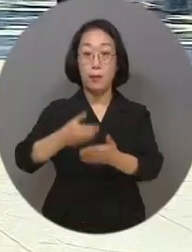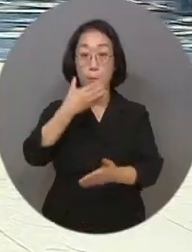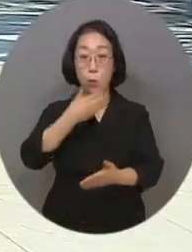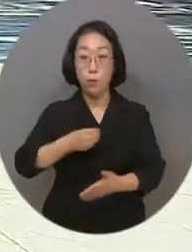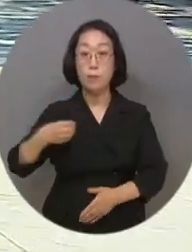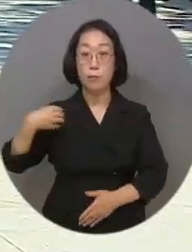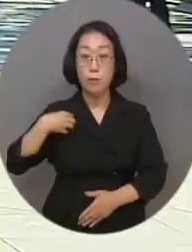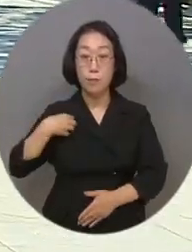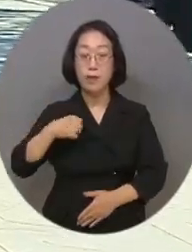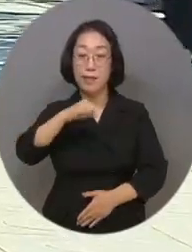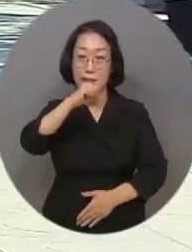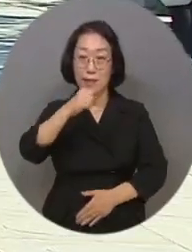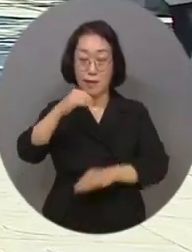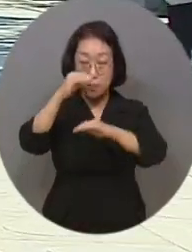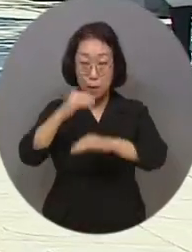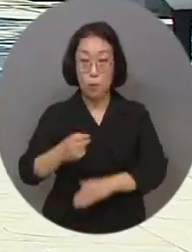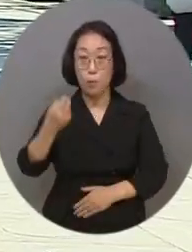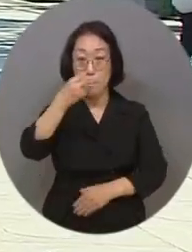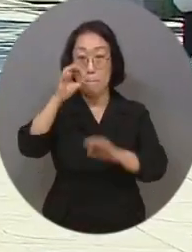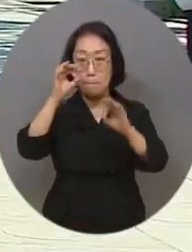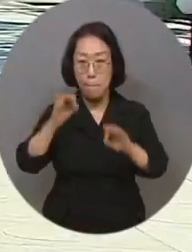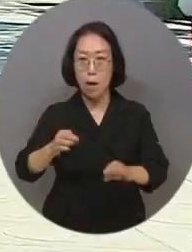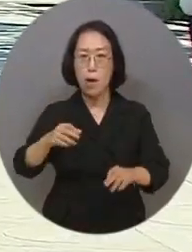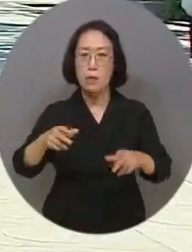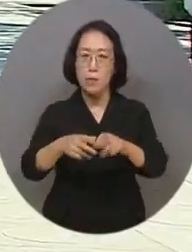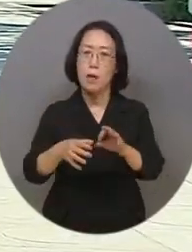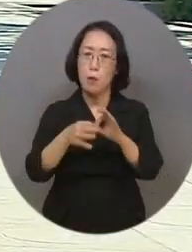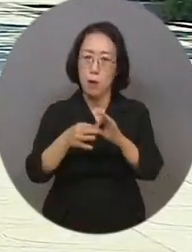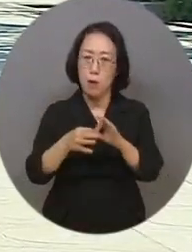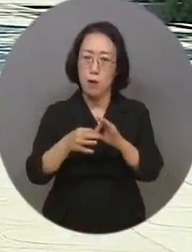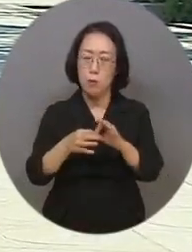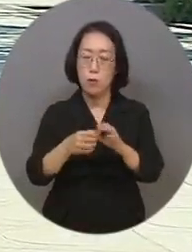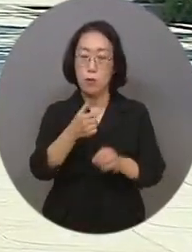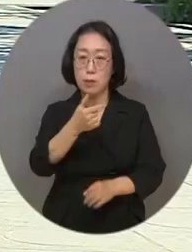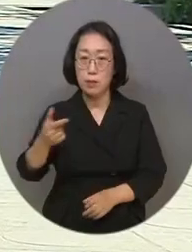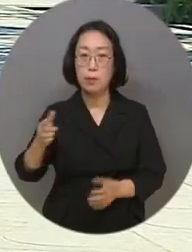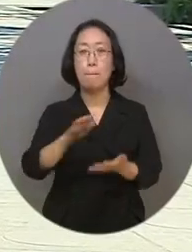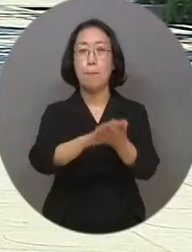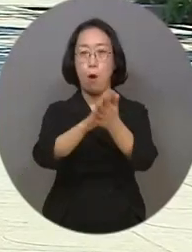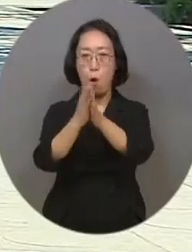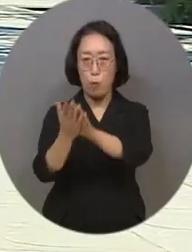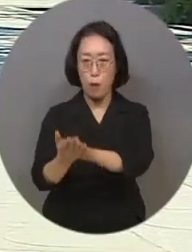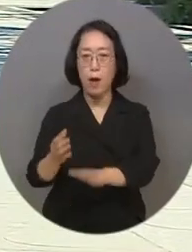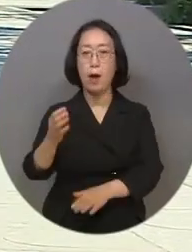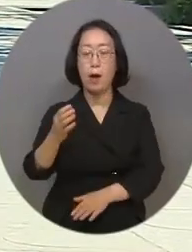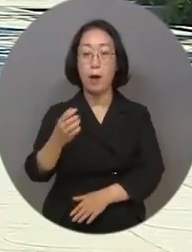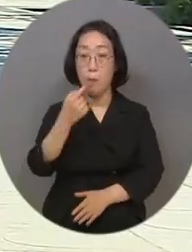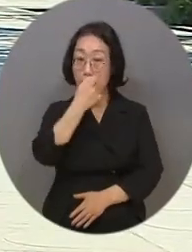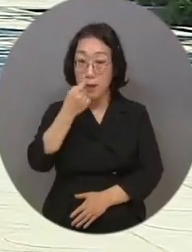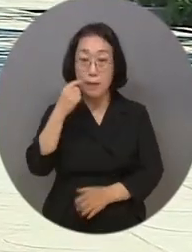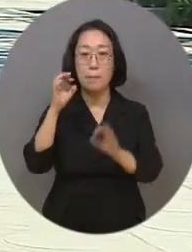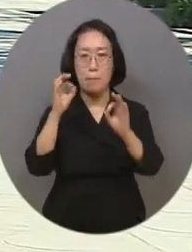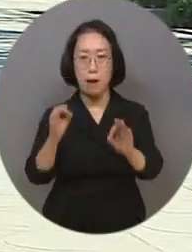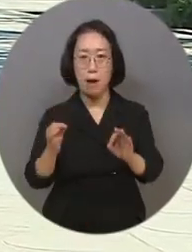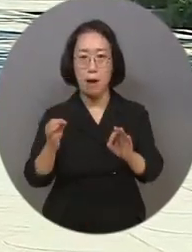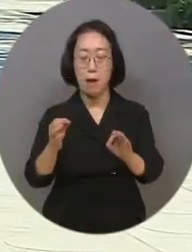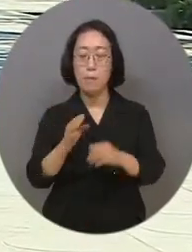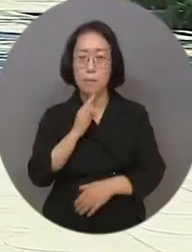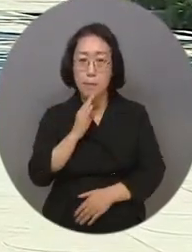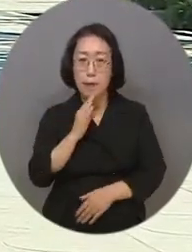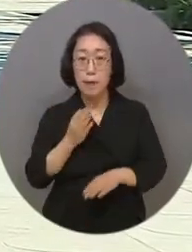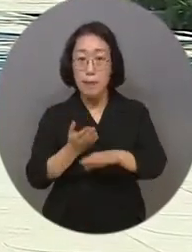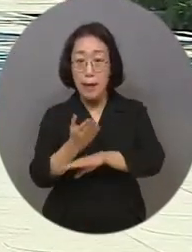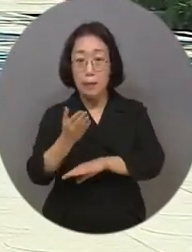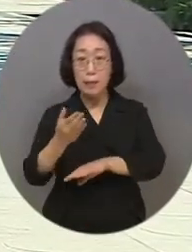복지부에서는 살펴보셨는데요 장애인복지와 관련해 많은 변화가 일어날 것을 확인할 수 있었습니다 그렇다면